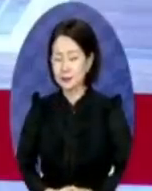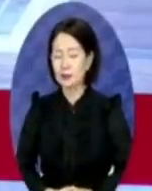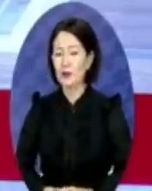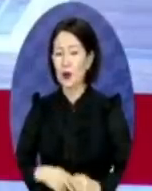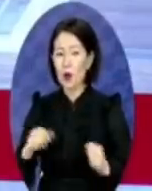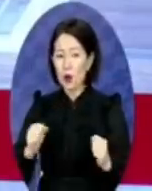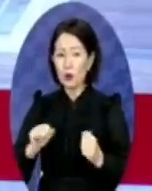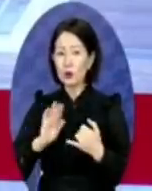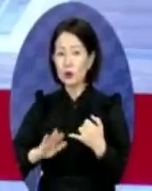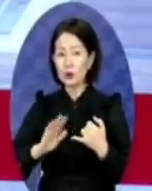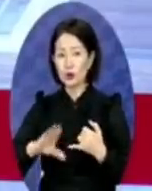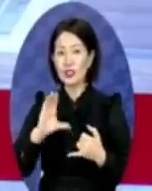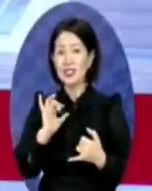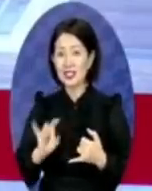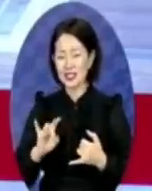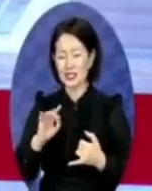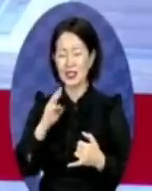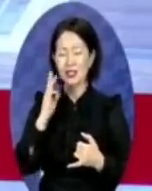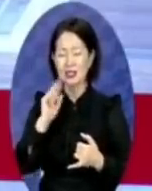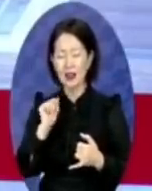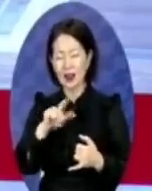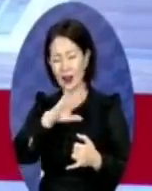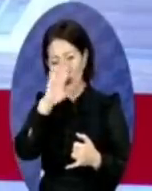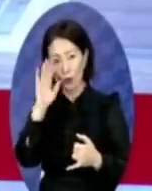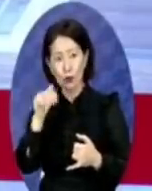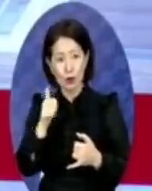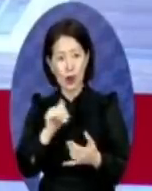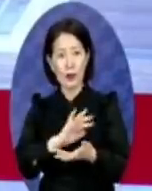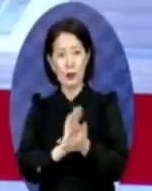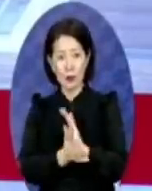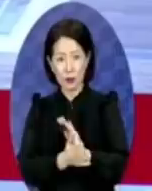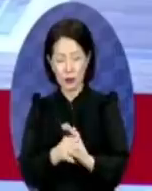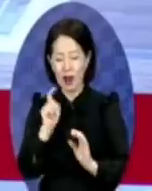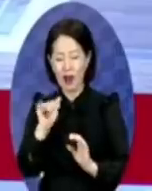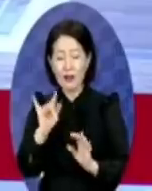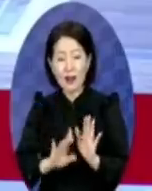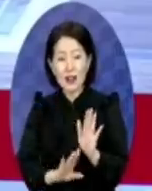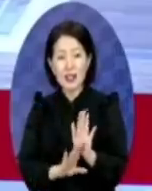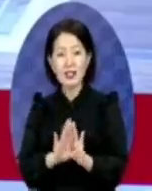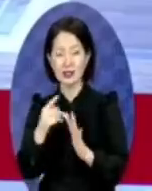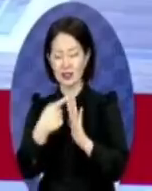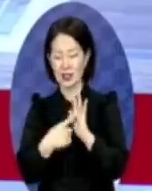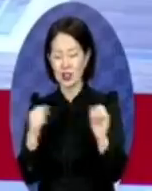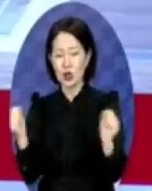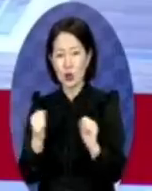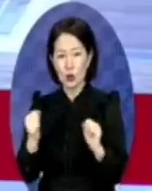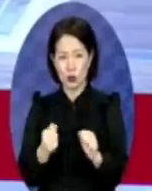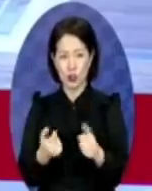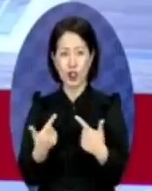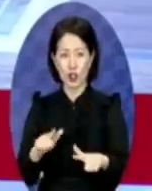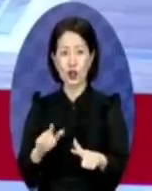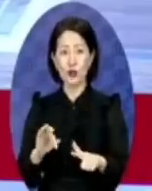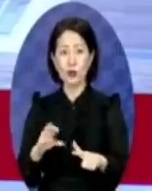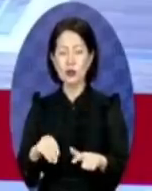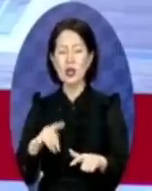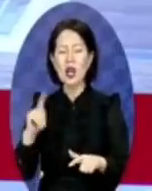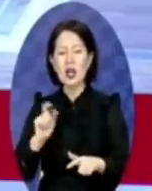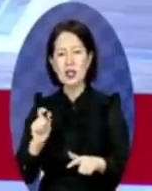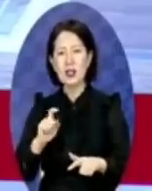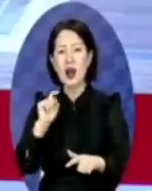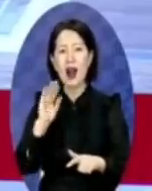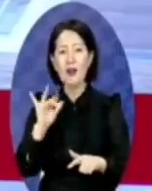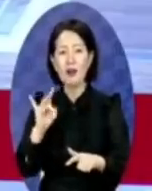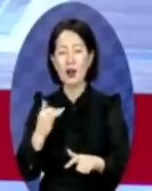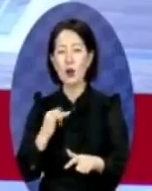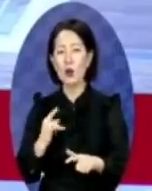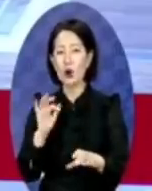Өвлийн сүүл сард цагаагаар дулаан тогтун байсан бол хаврын тэргүүн сараас эрс хүйтэрч эхэлсэн. Тэгвэл хэзээнээс хаврын өр орж дулаарах төлөвтэй байгааг